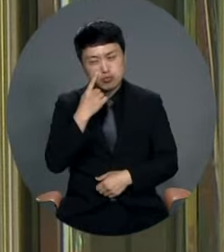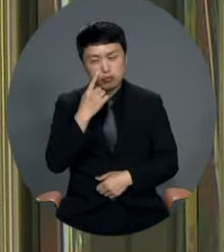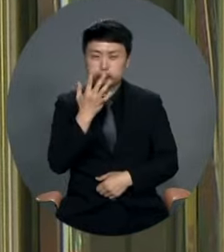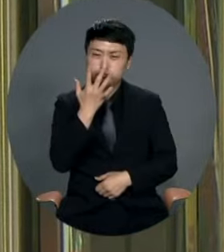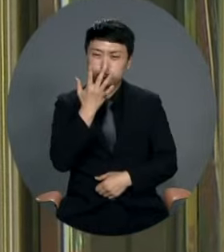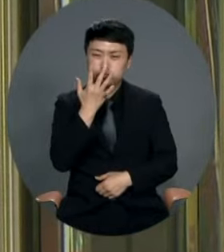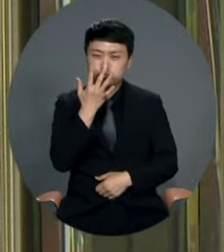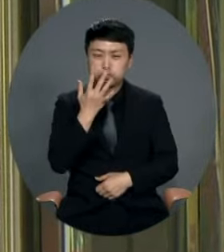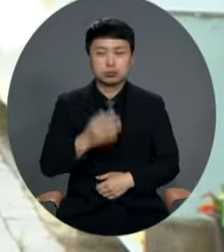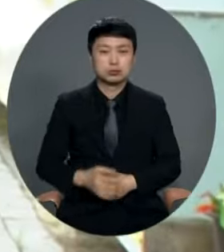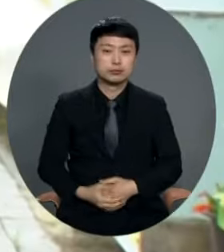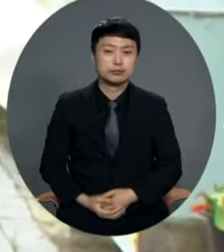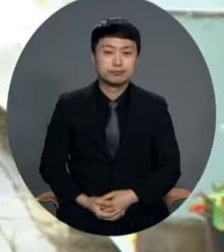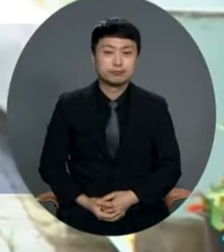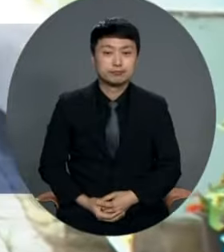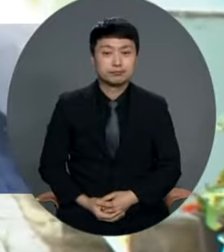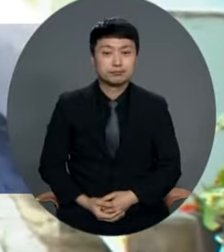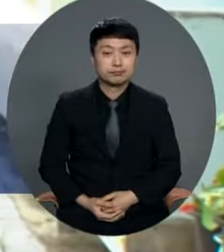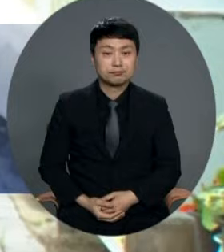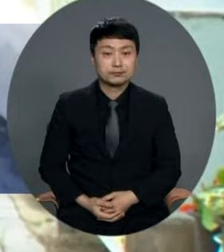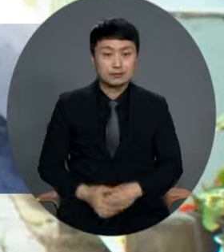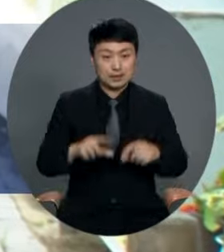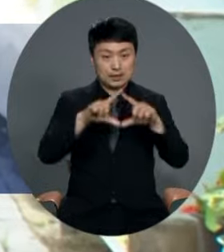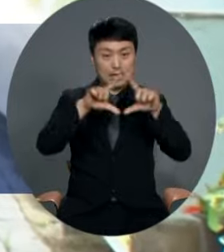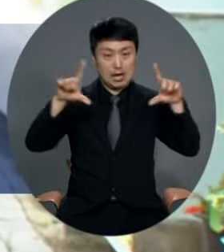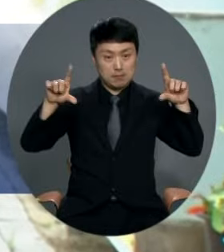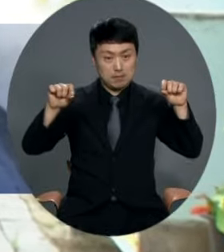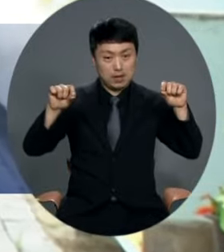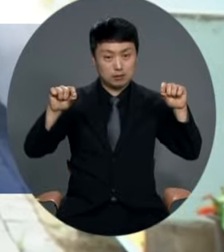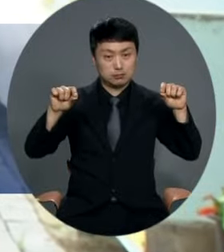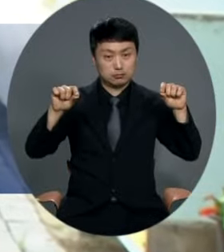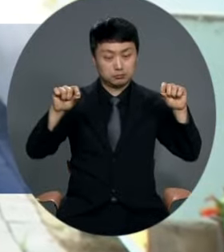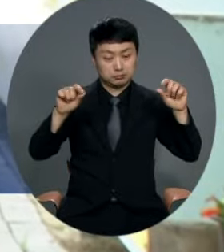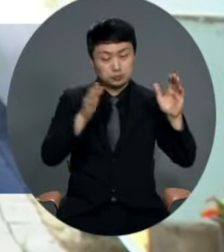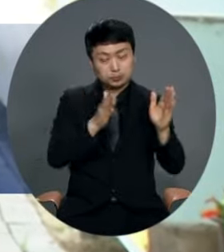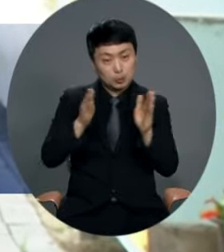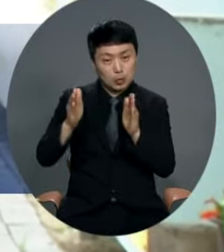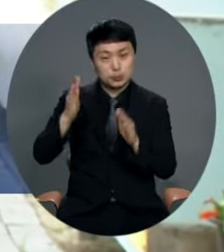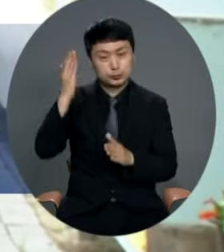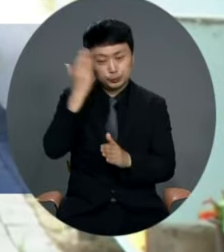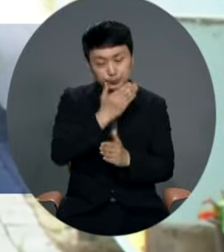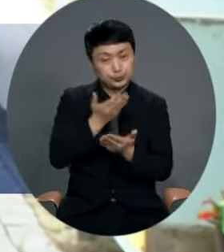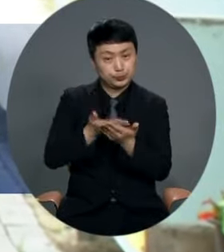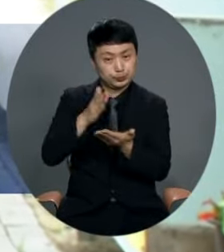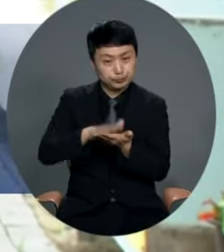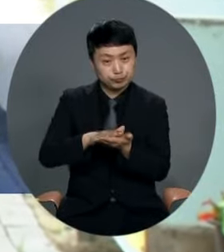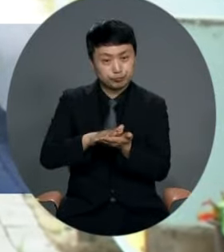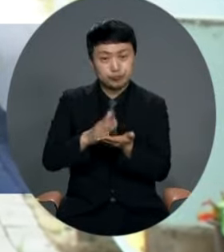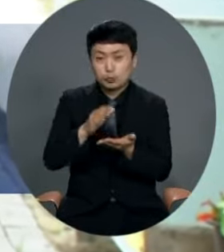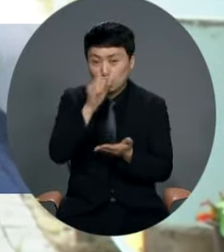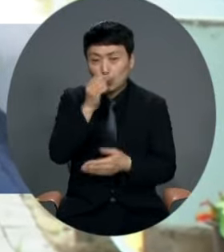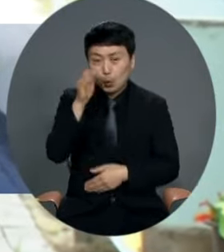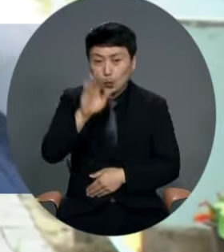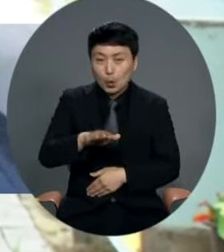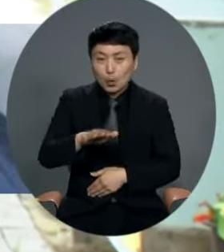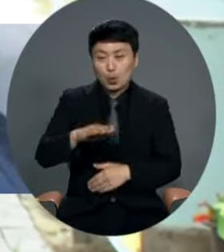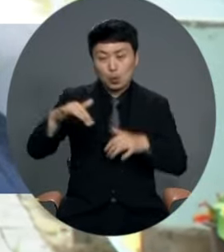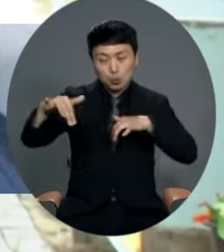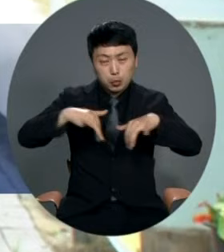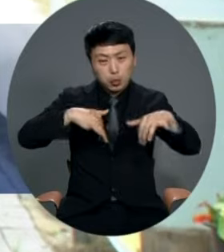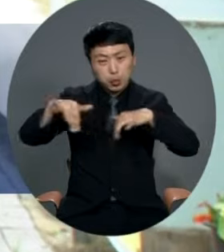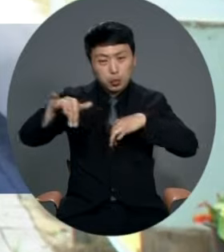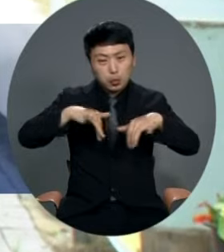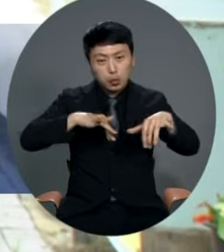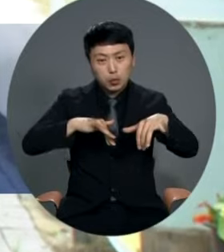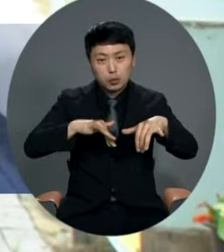않습니다. 간판 정리하고 깨끗하게 해줘서 좋긴 좋아요. 좋은데 너무 가는 사람들이 왔다 갔다